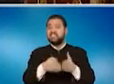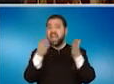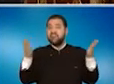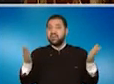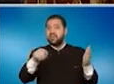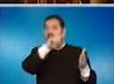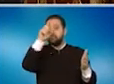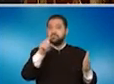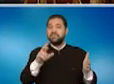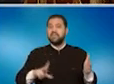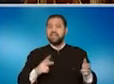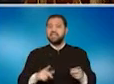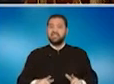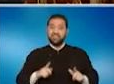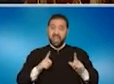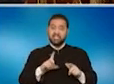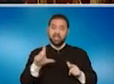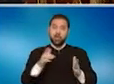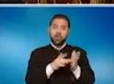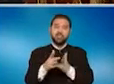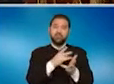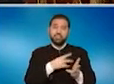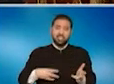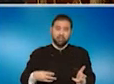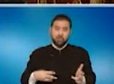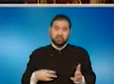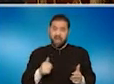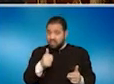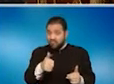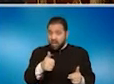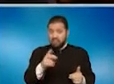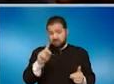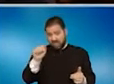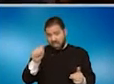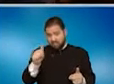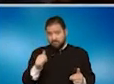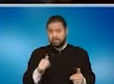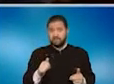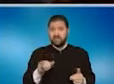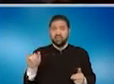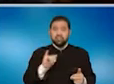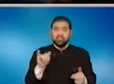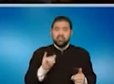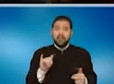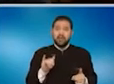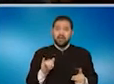să ne gândim, e viața lui Hristos. Evanghelia este viața lui Hristos. Cine